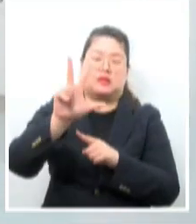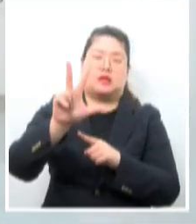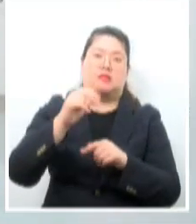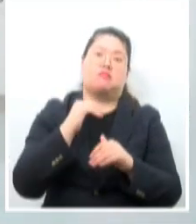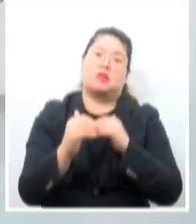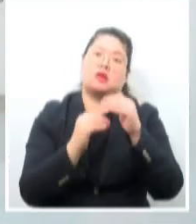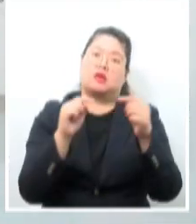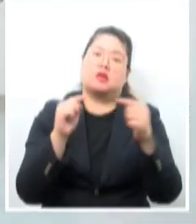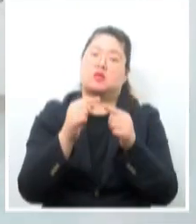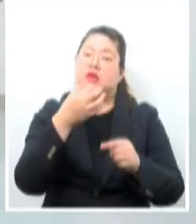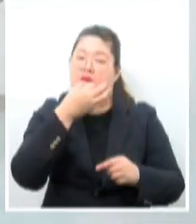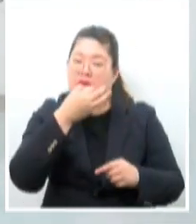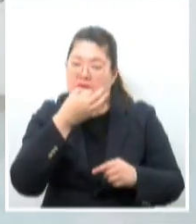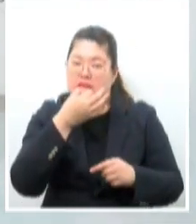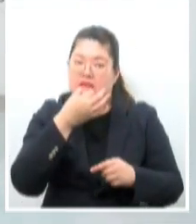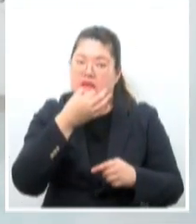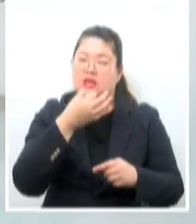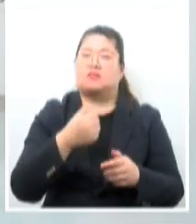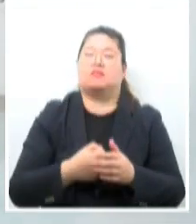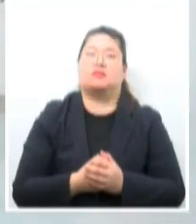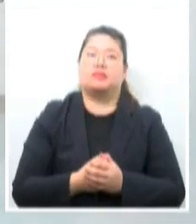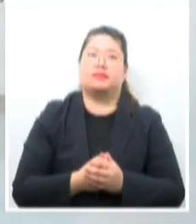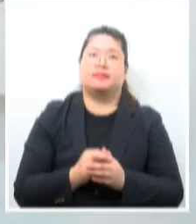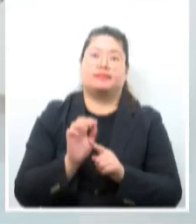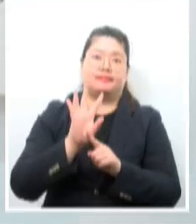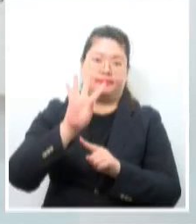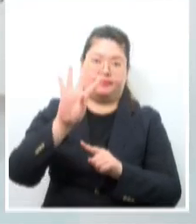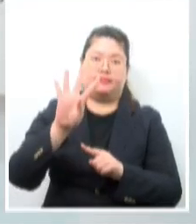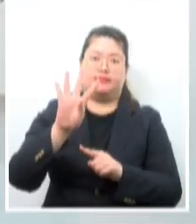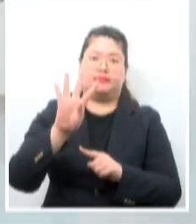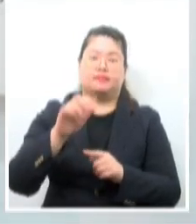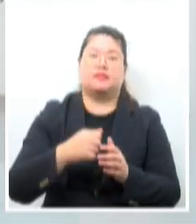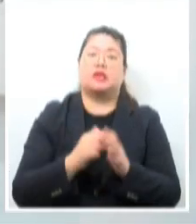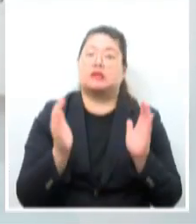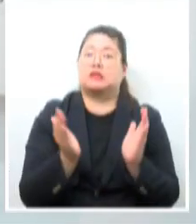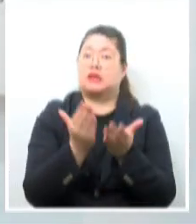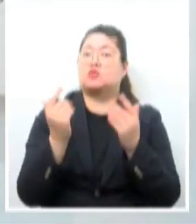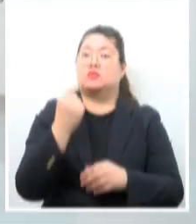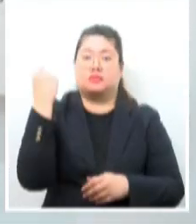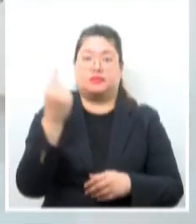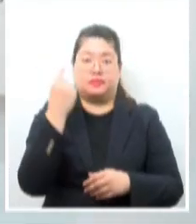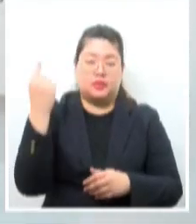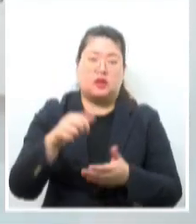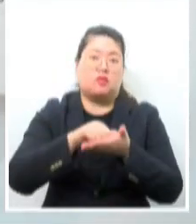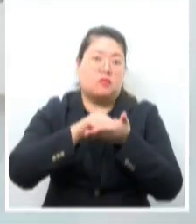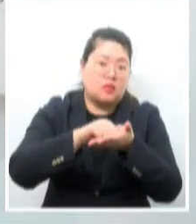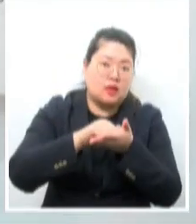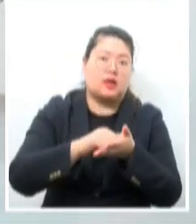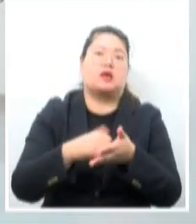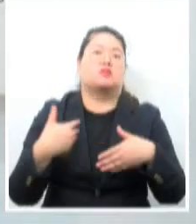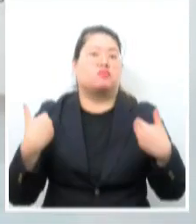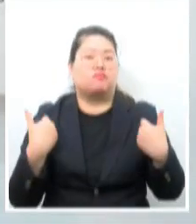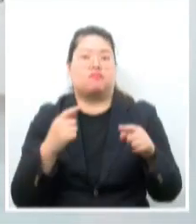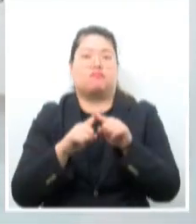านการพัฒนาวิชาชีพและการเป็นผู้ประกอบการค่ะด้านที่4ด้านการส่งเสริมการท่องเที่ยวการบริการและนันทนา